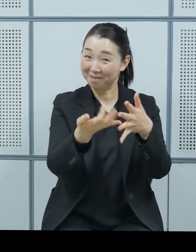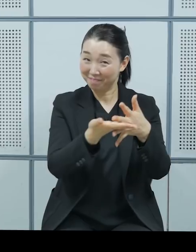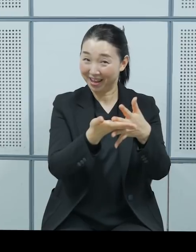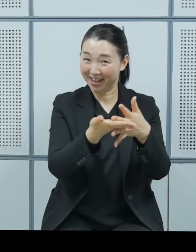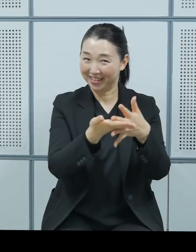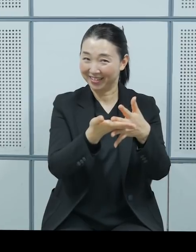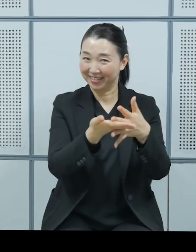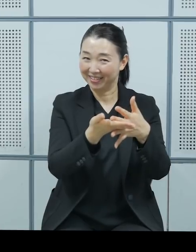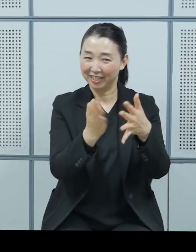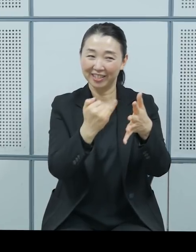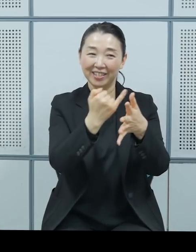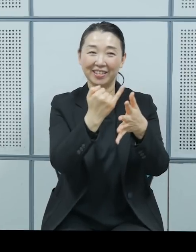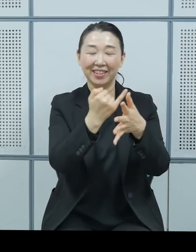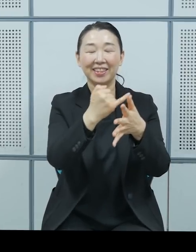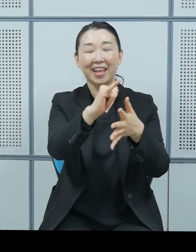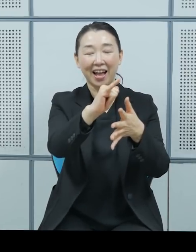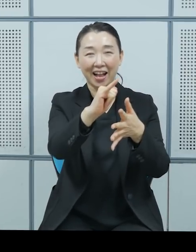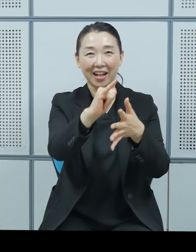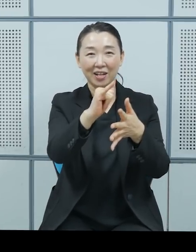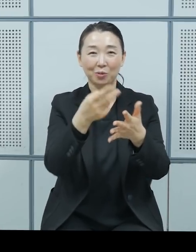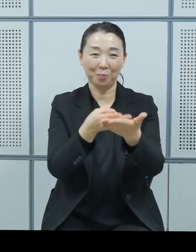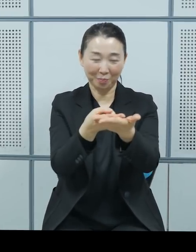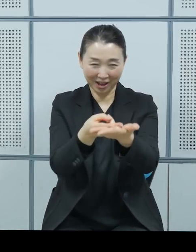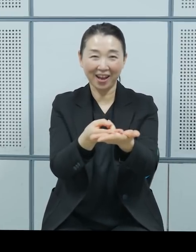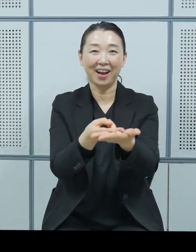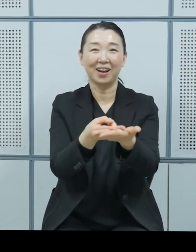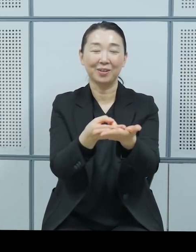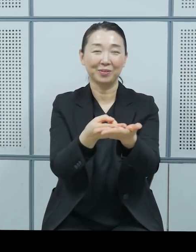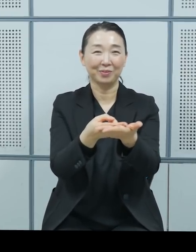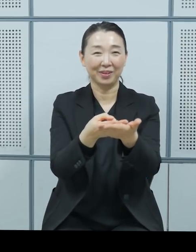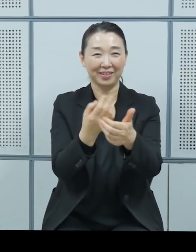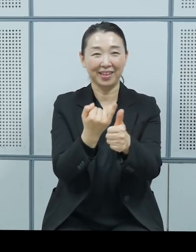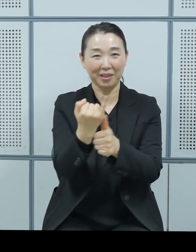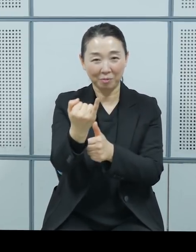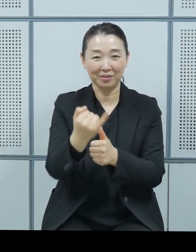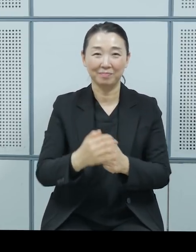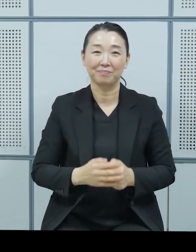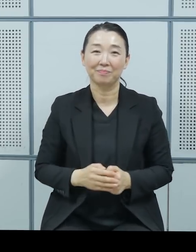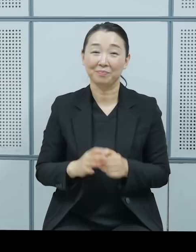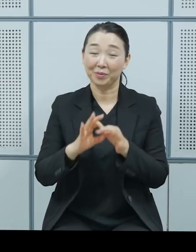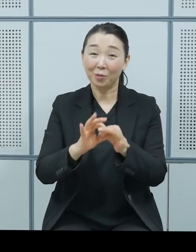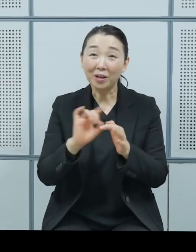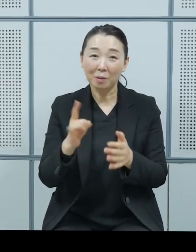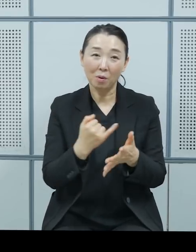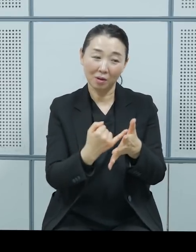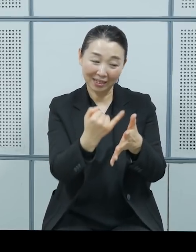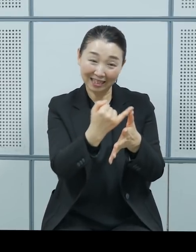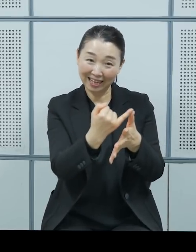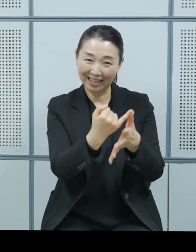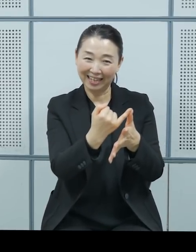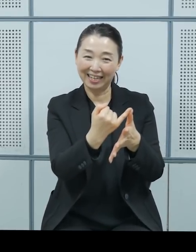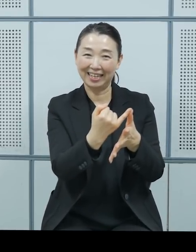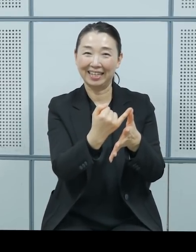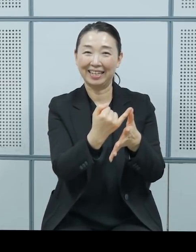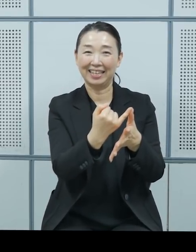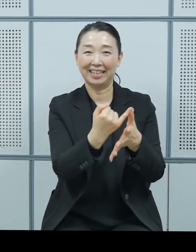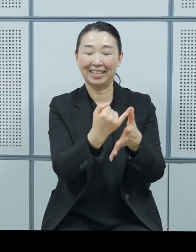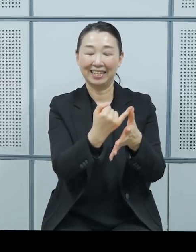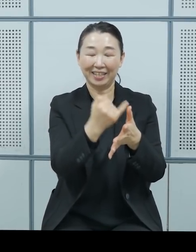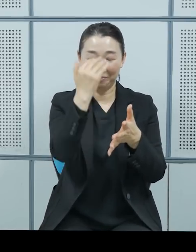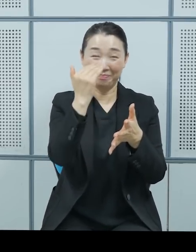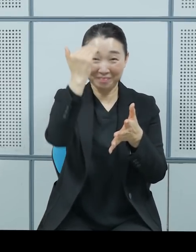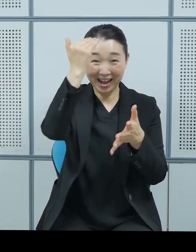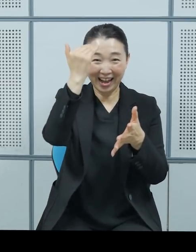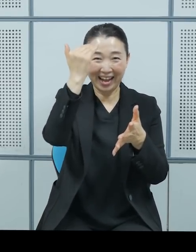큰데. 딸. 누워 계신 분이, 병상에 누워 계신 분이 사모님. 예, 어떻게 되나요? 그러니까 큰 딸? 예, 제일